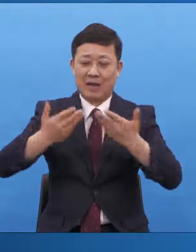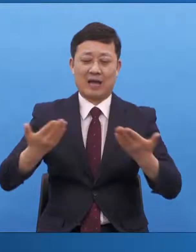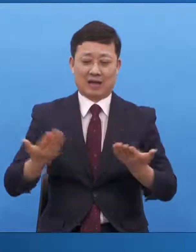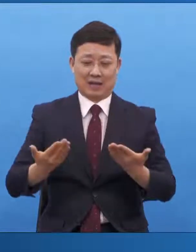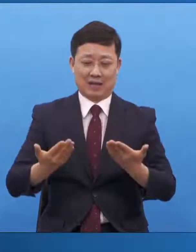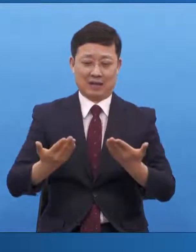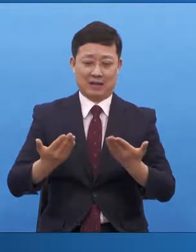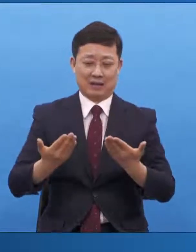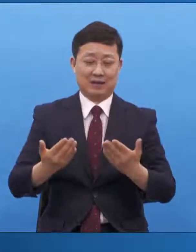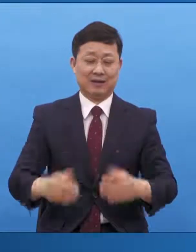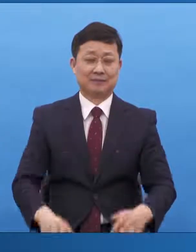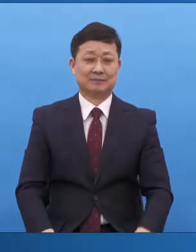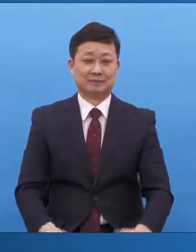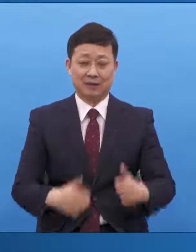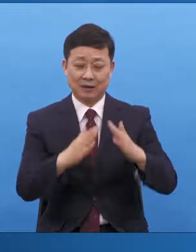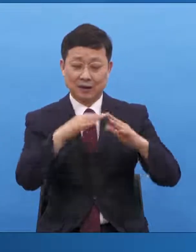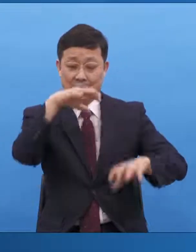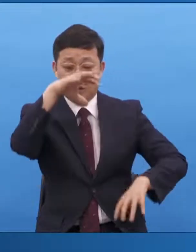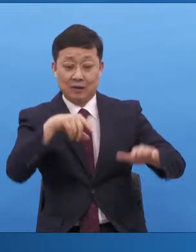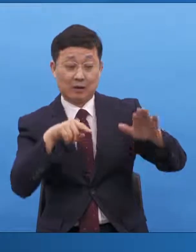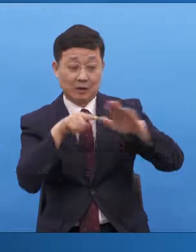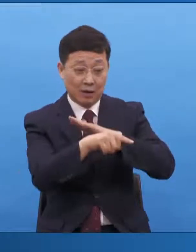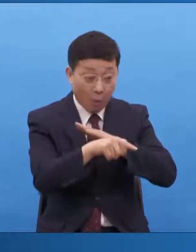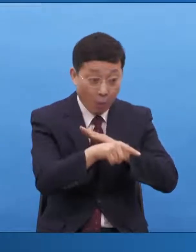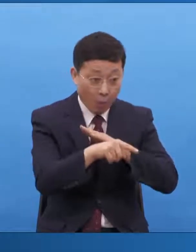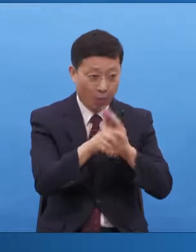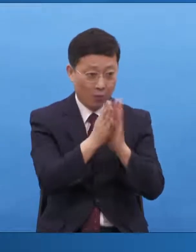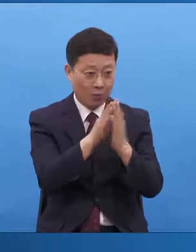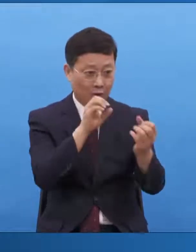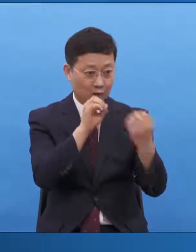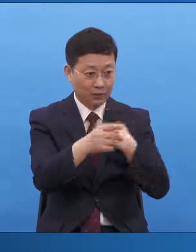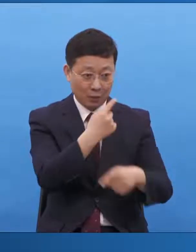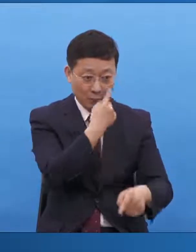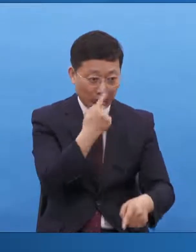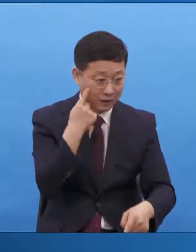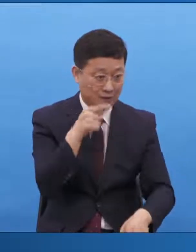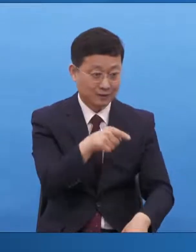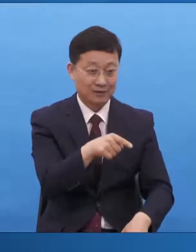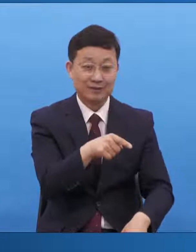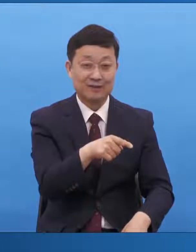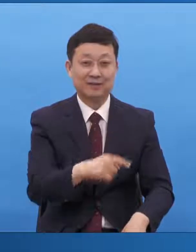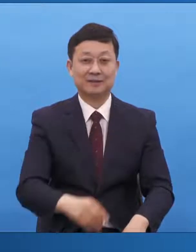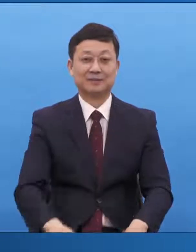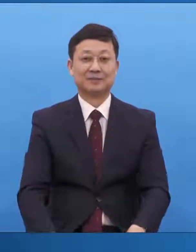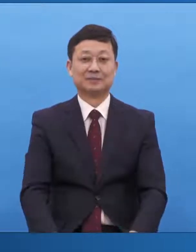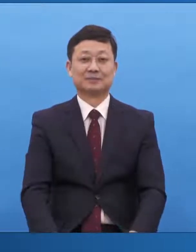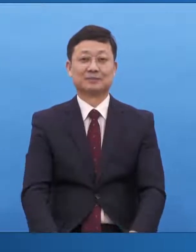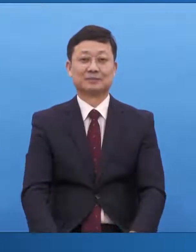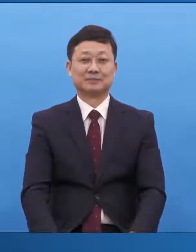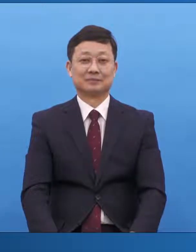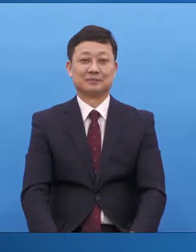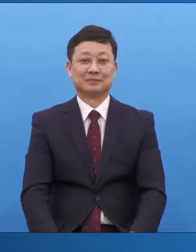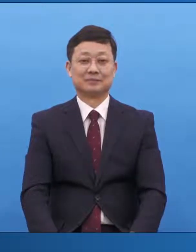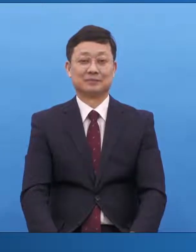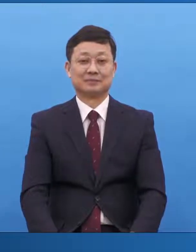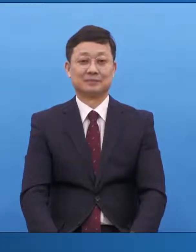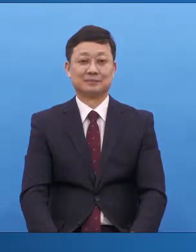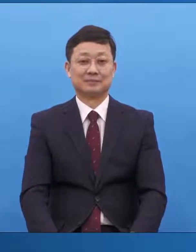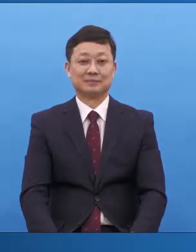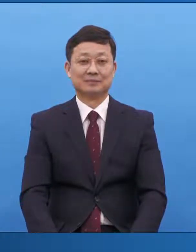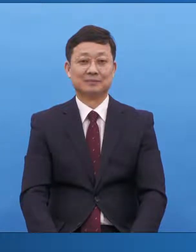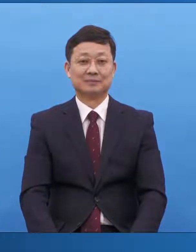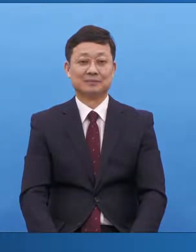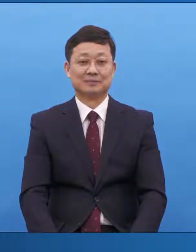자, 현장 가면 응답 확인돼요. That when you go to the field, you can confirm the answers. 자, 현장 가면은